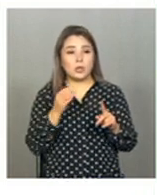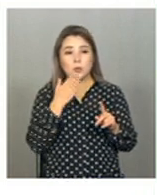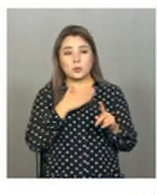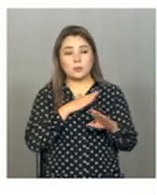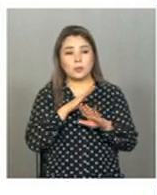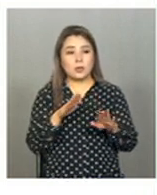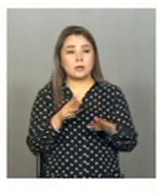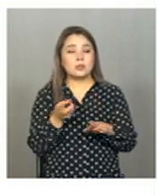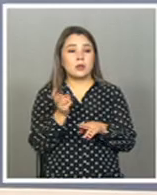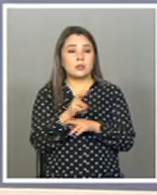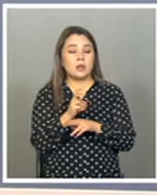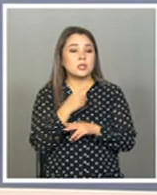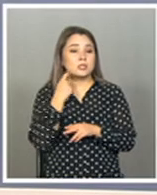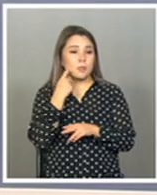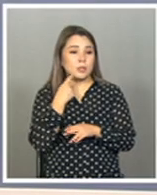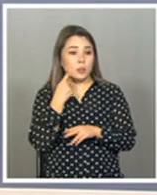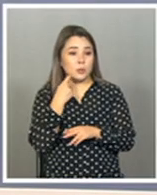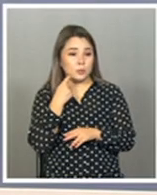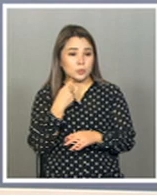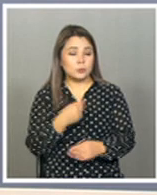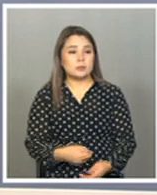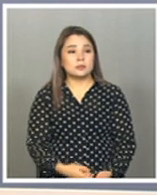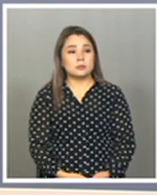к стоматологу».